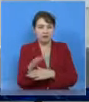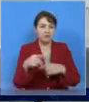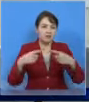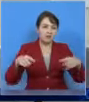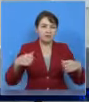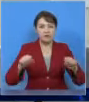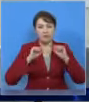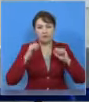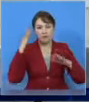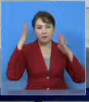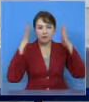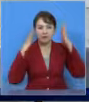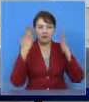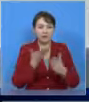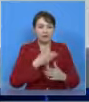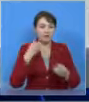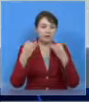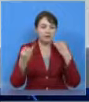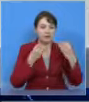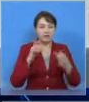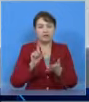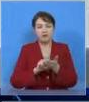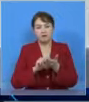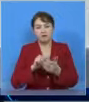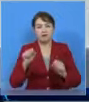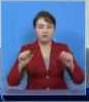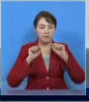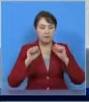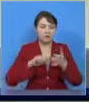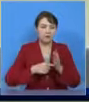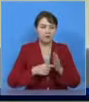келген спортшының арманы. Ал біз әңгімелескен ардагер спортшылар болса, осы